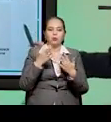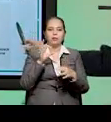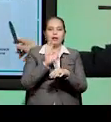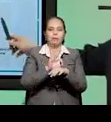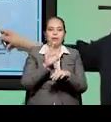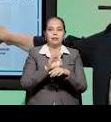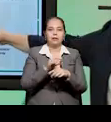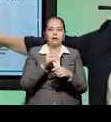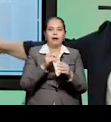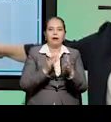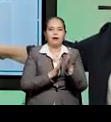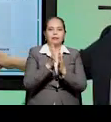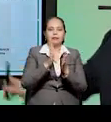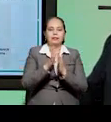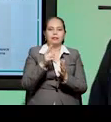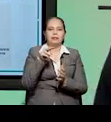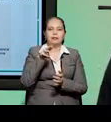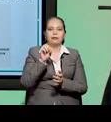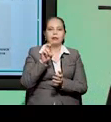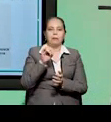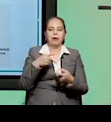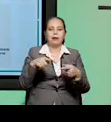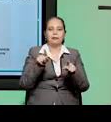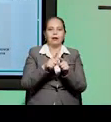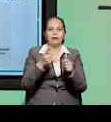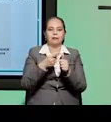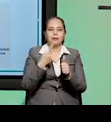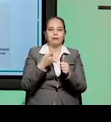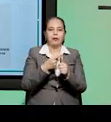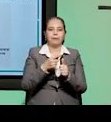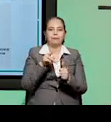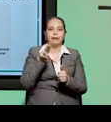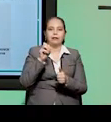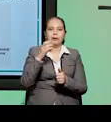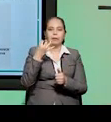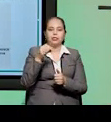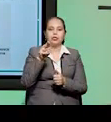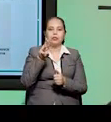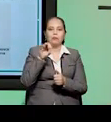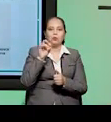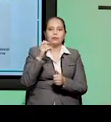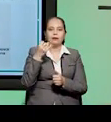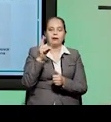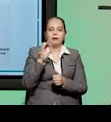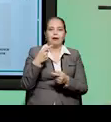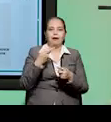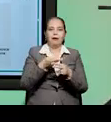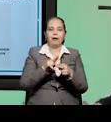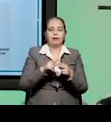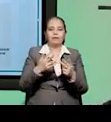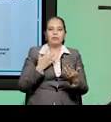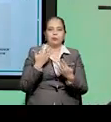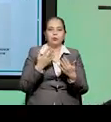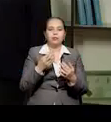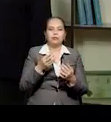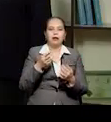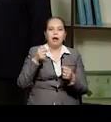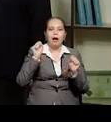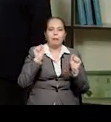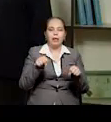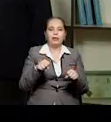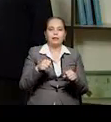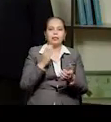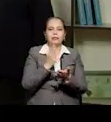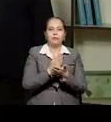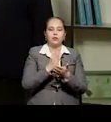болезни растений табака, так называемой табачной мозаики. Этот возбудитель обладал